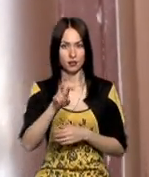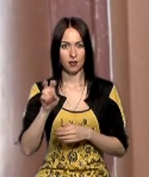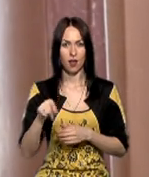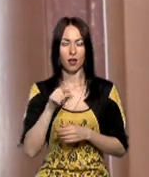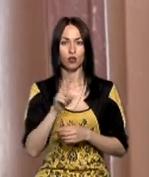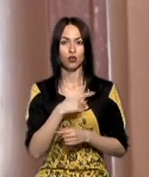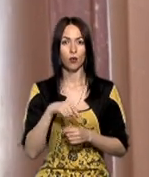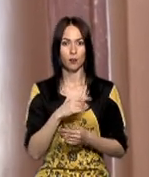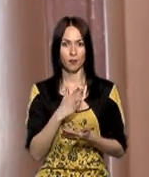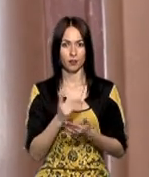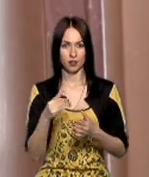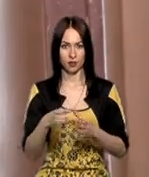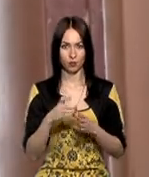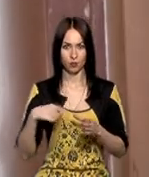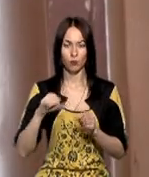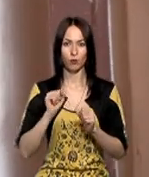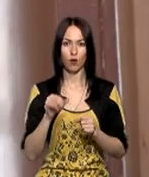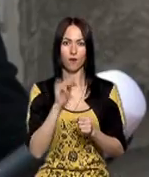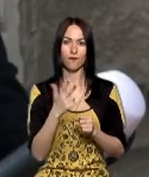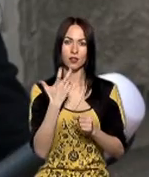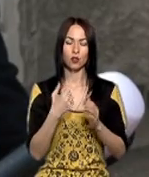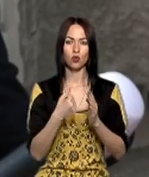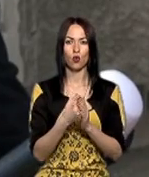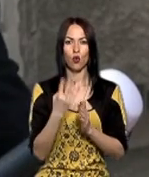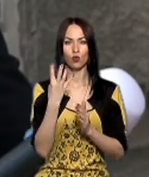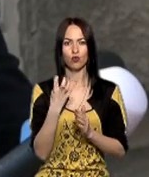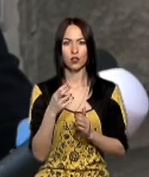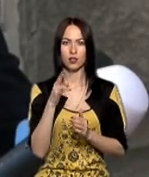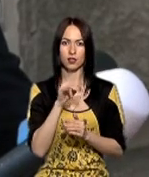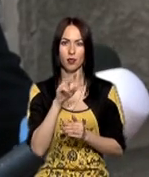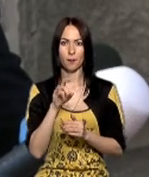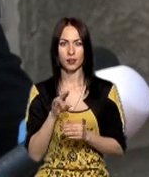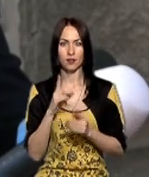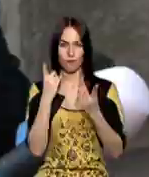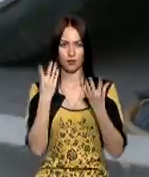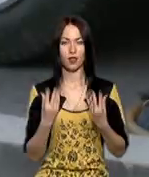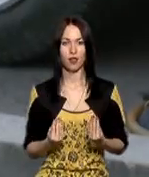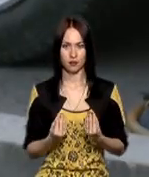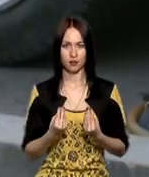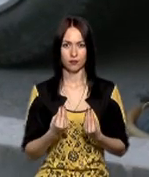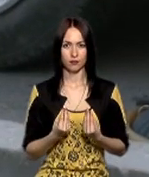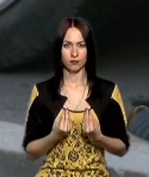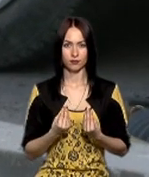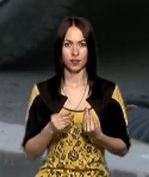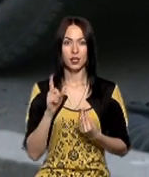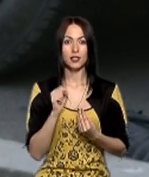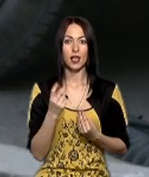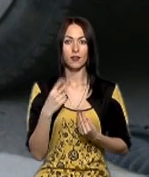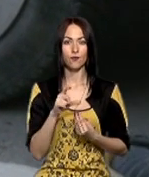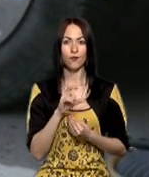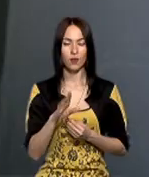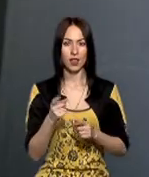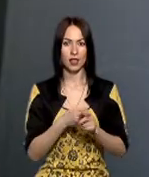обробити від 300 до 400 під'їздів на день. 300 до 400 під'їздів в день. За 20 хвилин